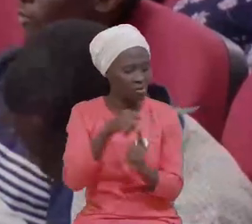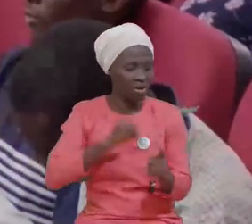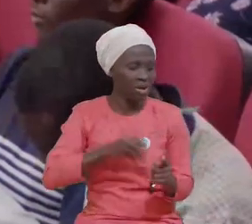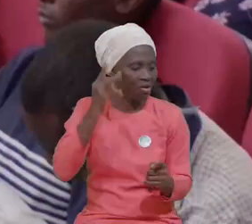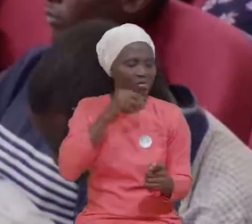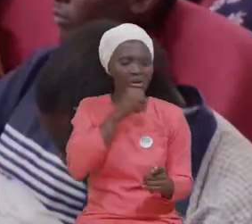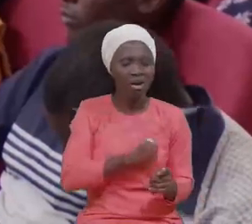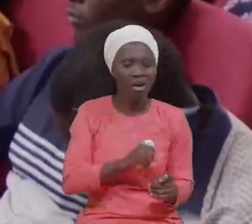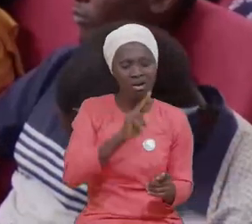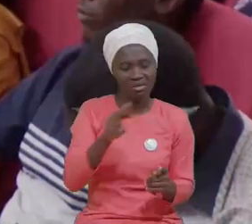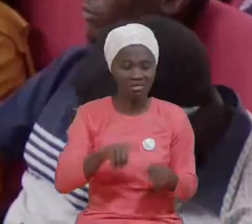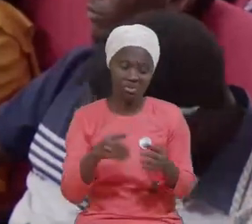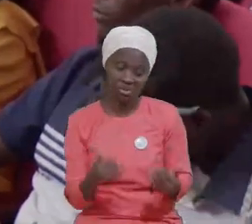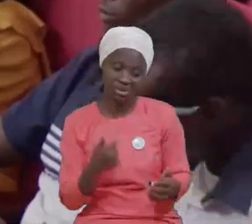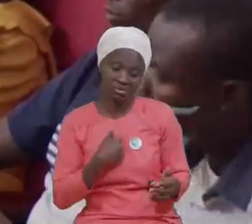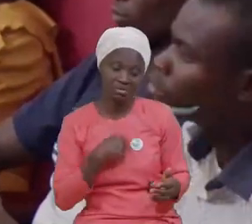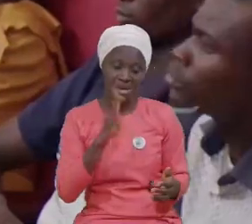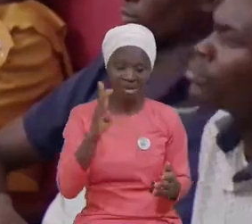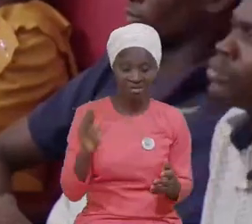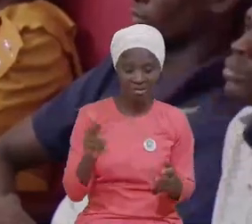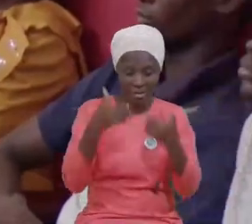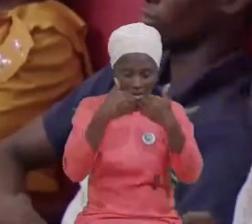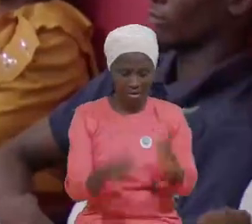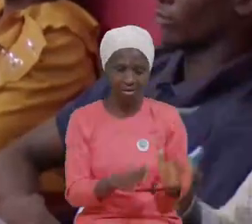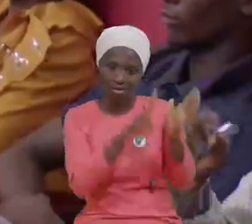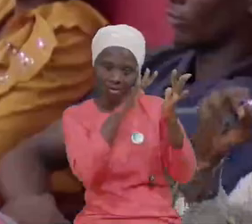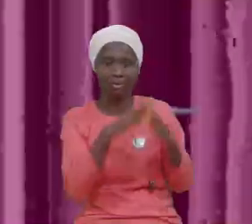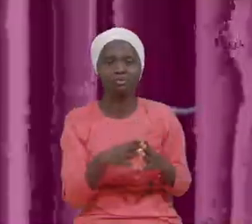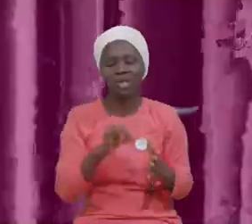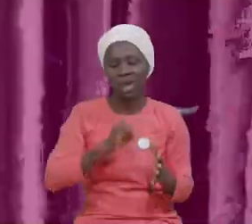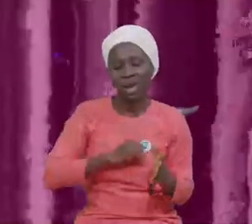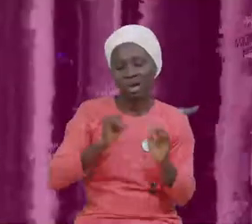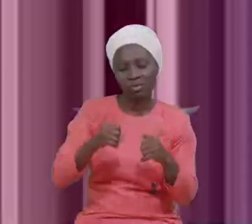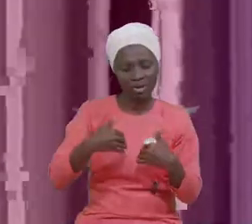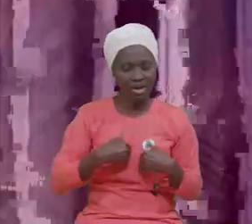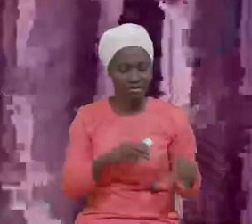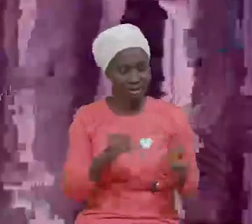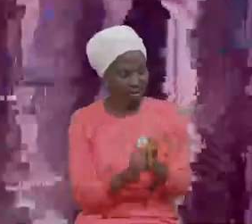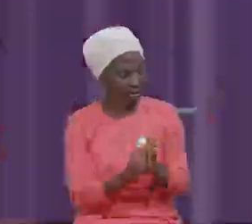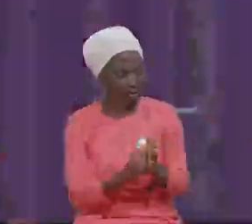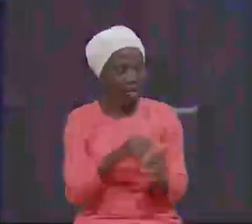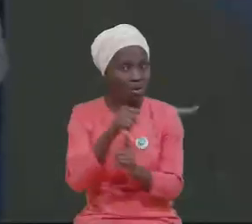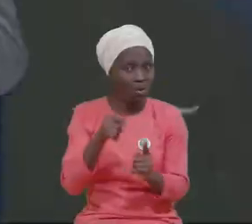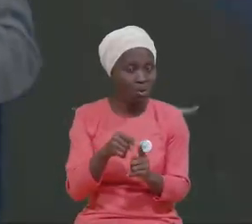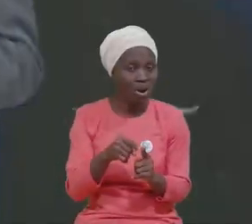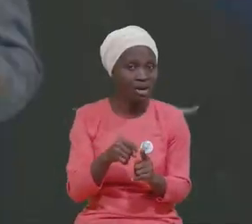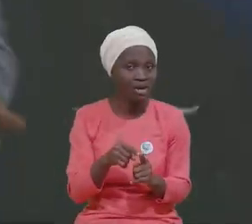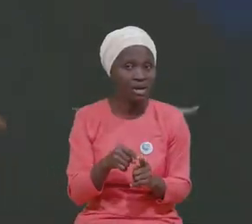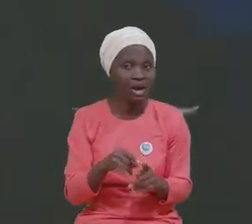Esprit d'espoir. J'ai 42 ans maintenant. Oh, ils ont perdu d'espoir. Oh, j'aurais pu le faire quand